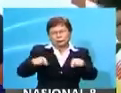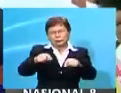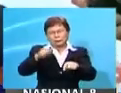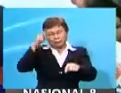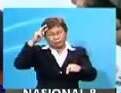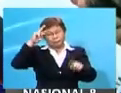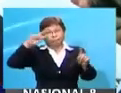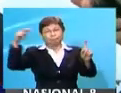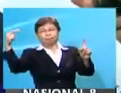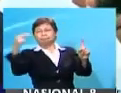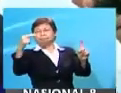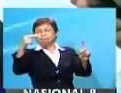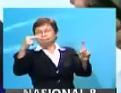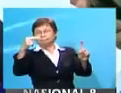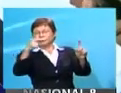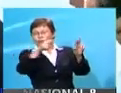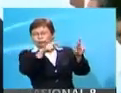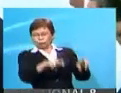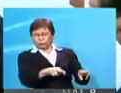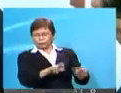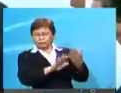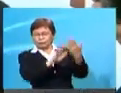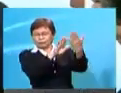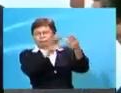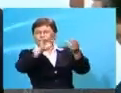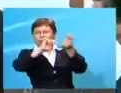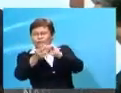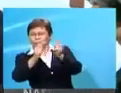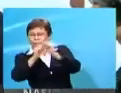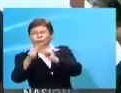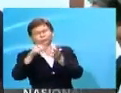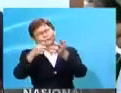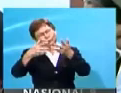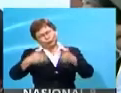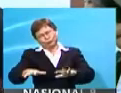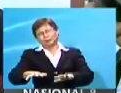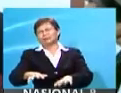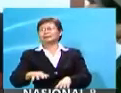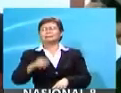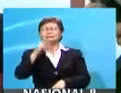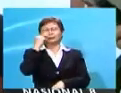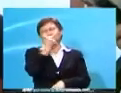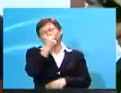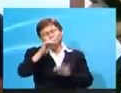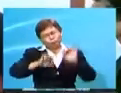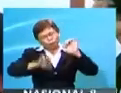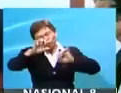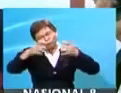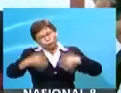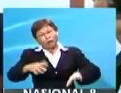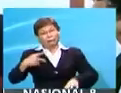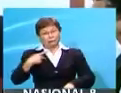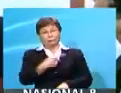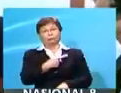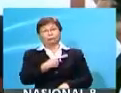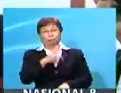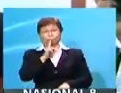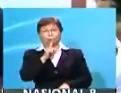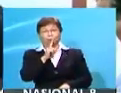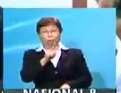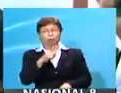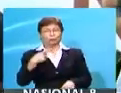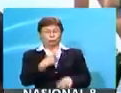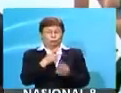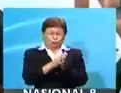persepsi ya rakyat terhadap rombakan ini kerana tentunya kita